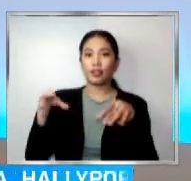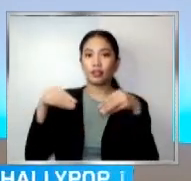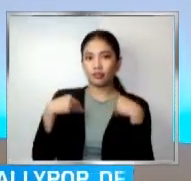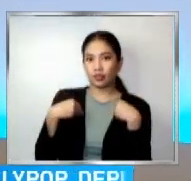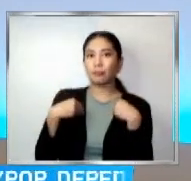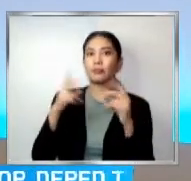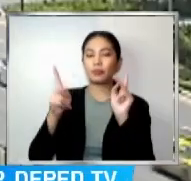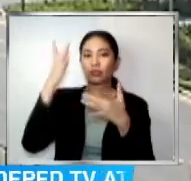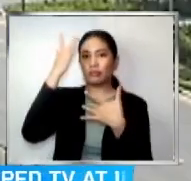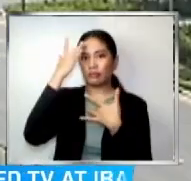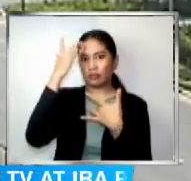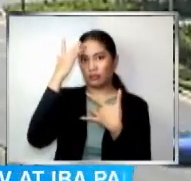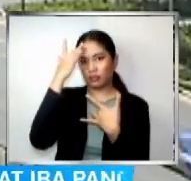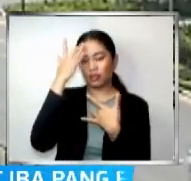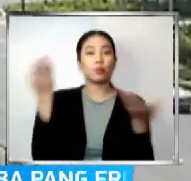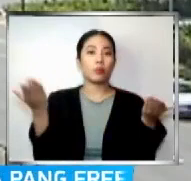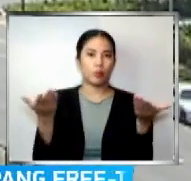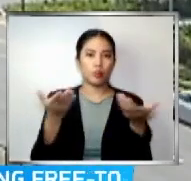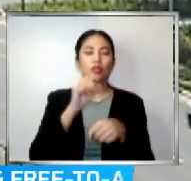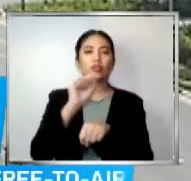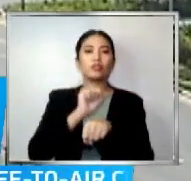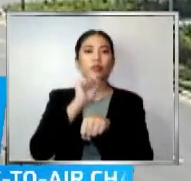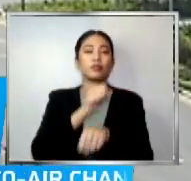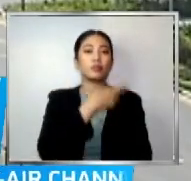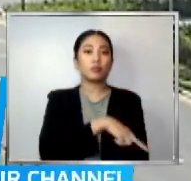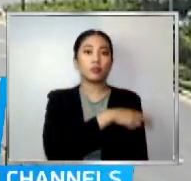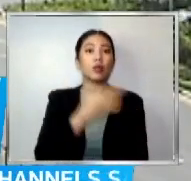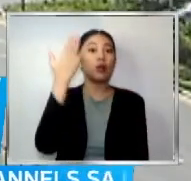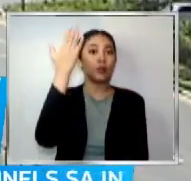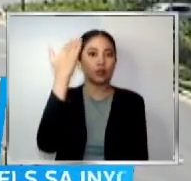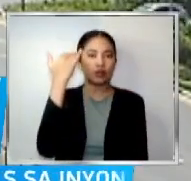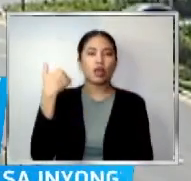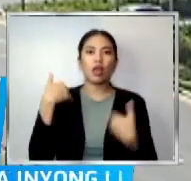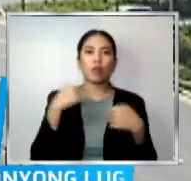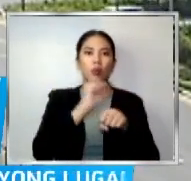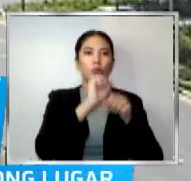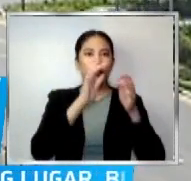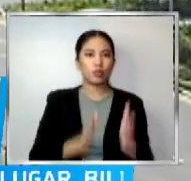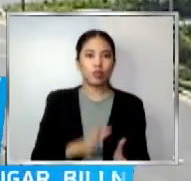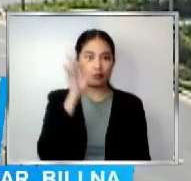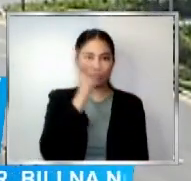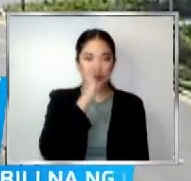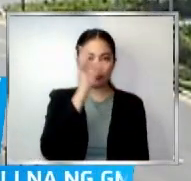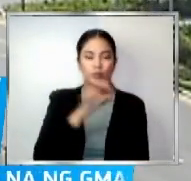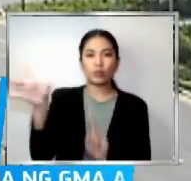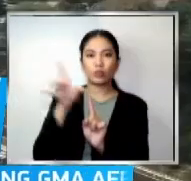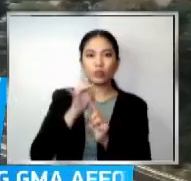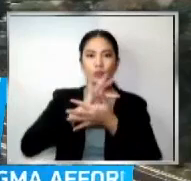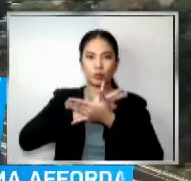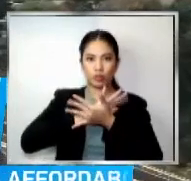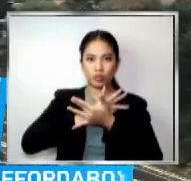Singapore. Isang Pinay health worker kasi na naka-assign sa general ward ng naturang ospital ang nagka-COVID. Fully vaccinated na po siya